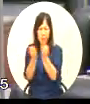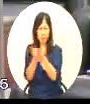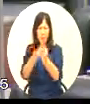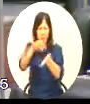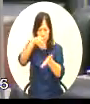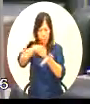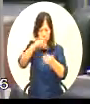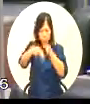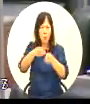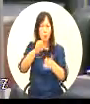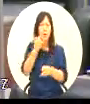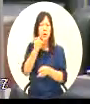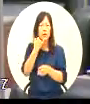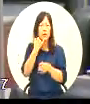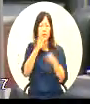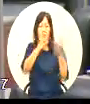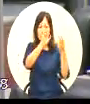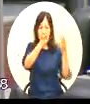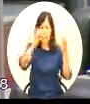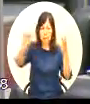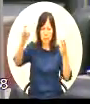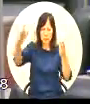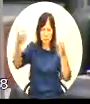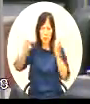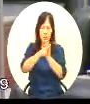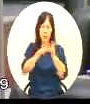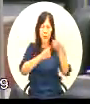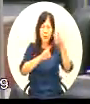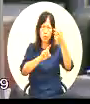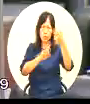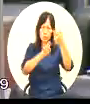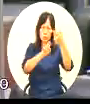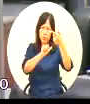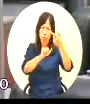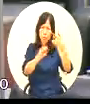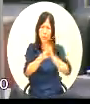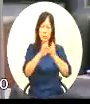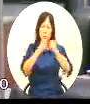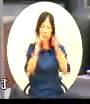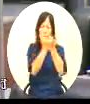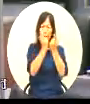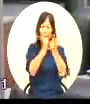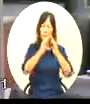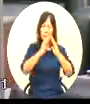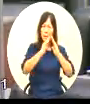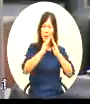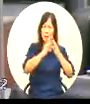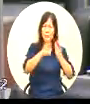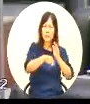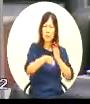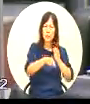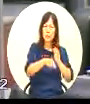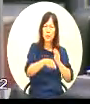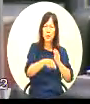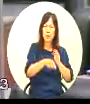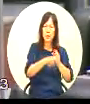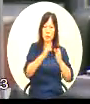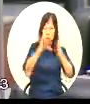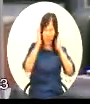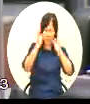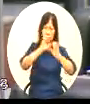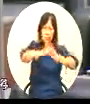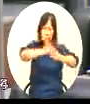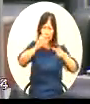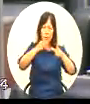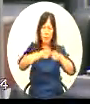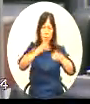那在2016年也是今年的6月15号，台北市卫生局医护管理处也正式的发